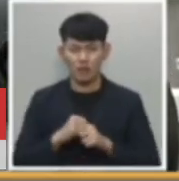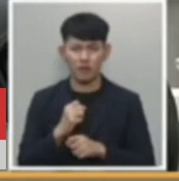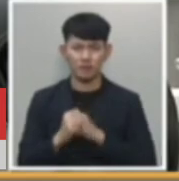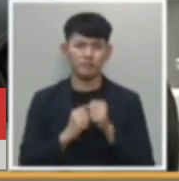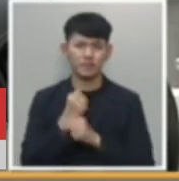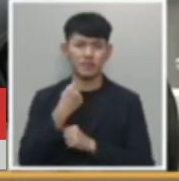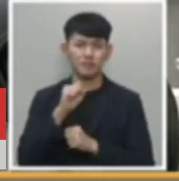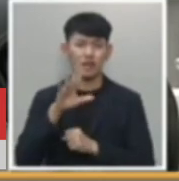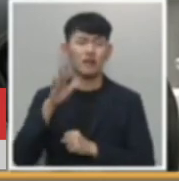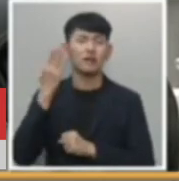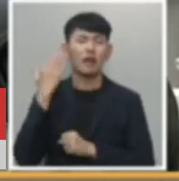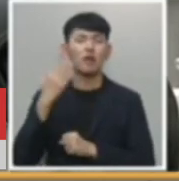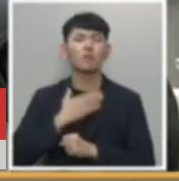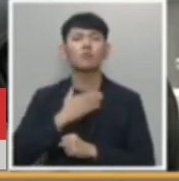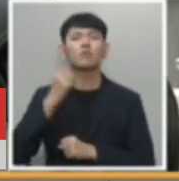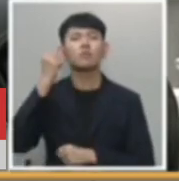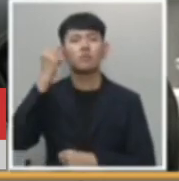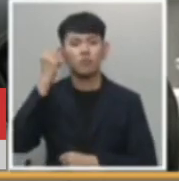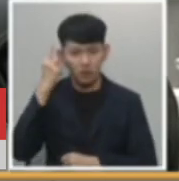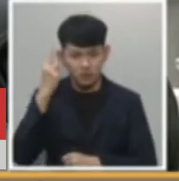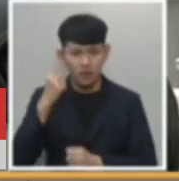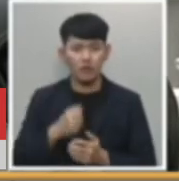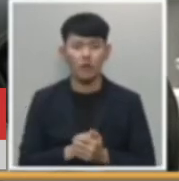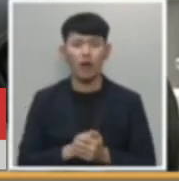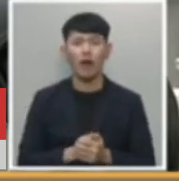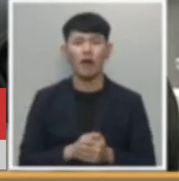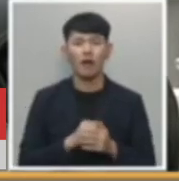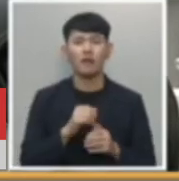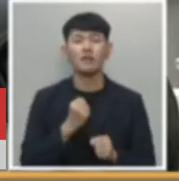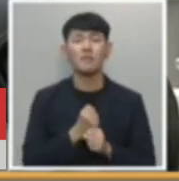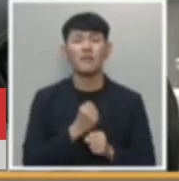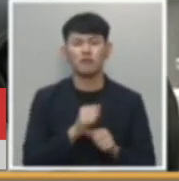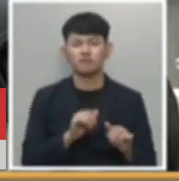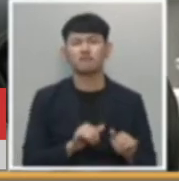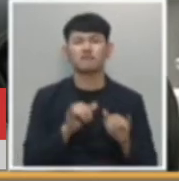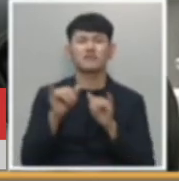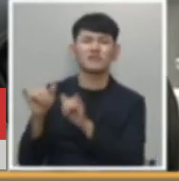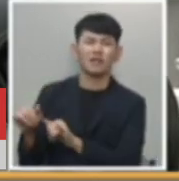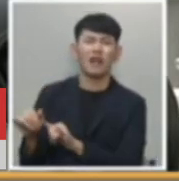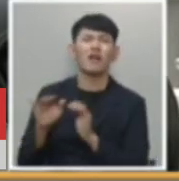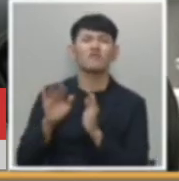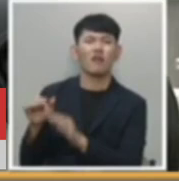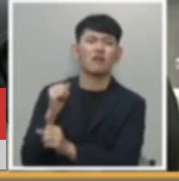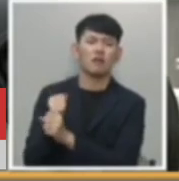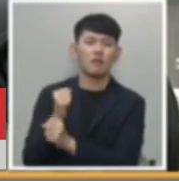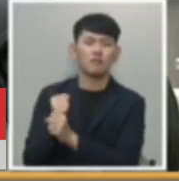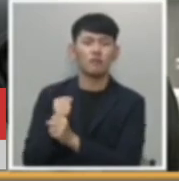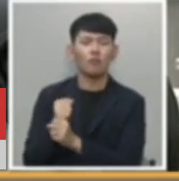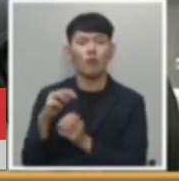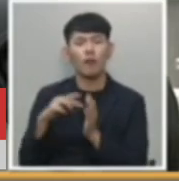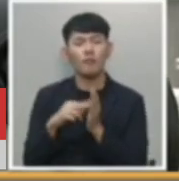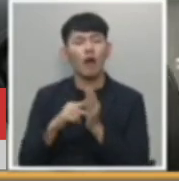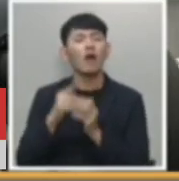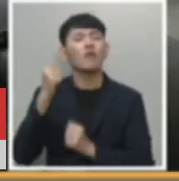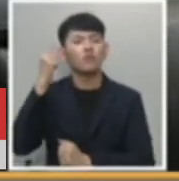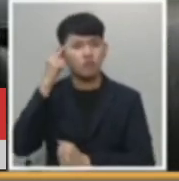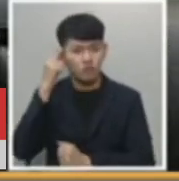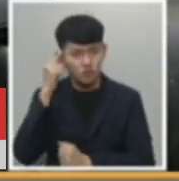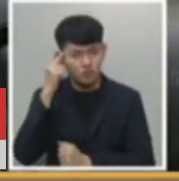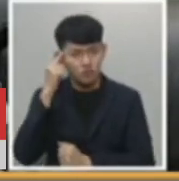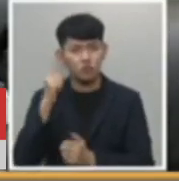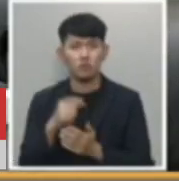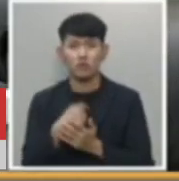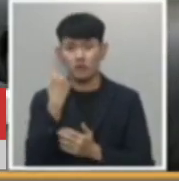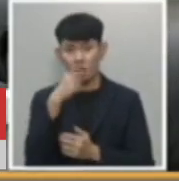ที่แล้วผมเข้าใจนะครับว่าการถ่ายโอนไปนั้นเพื่อให้ได้รับรู้นะครับให้คน